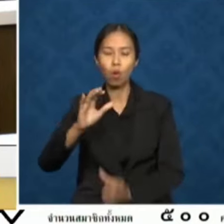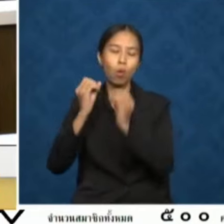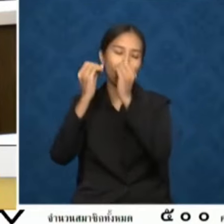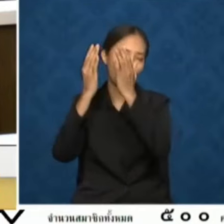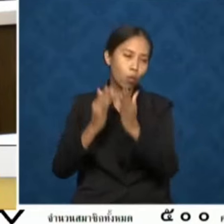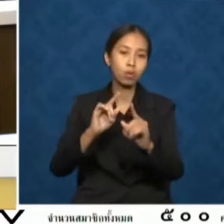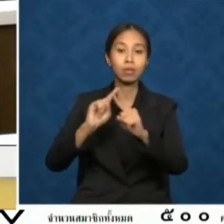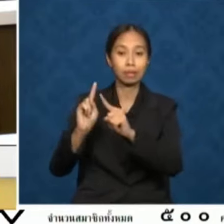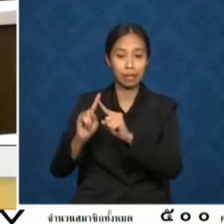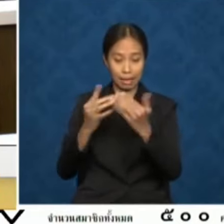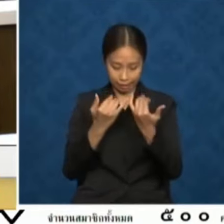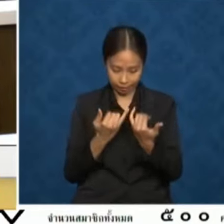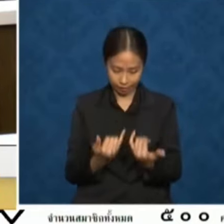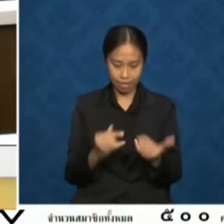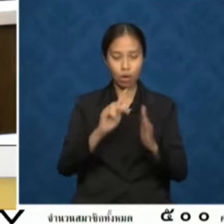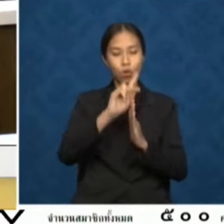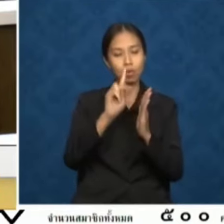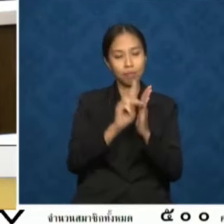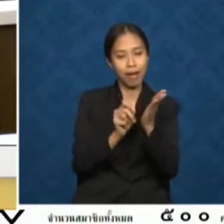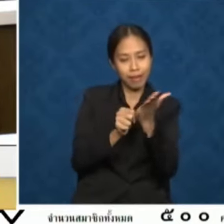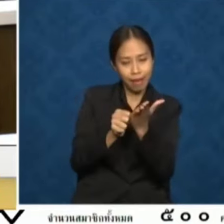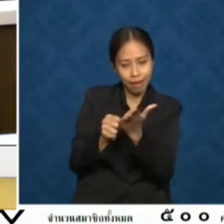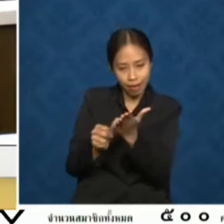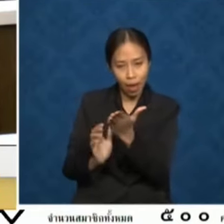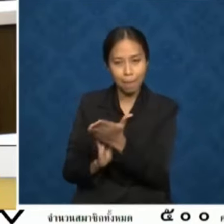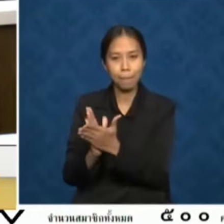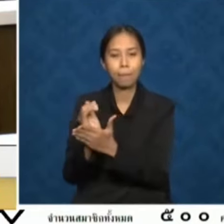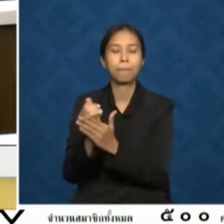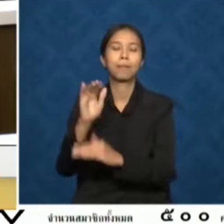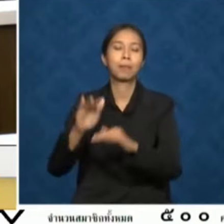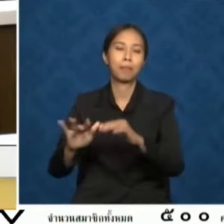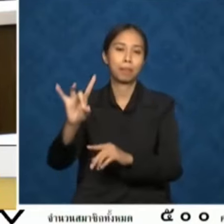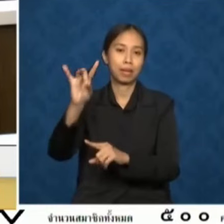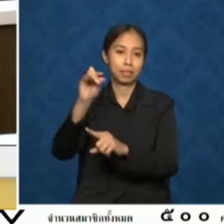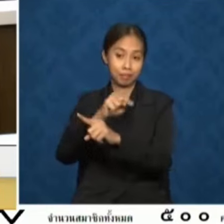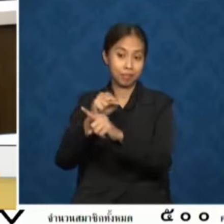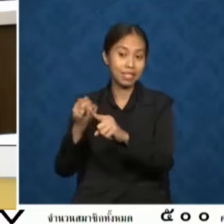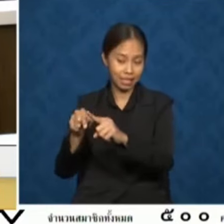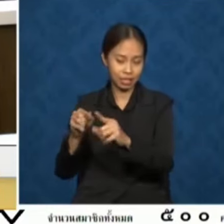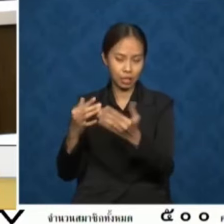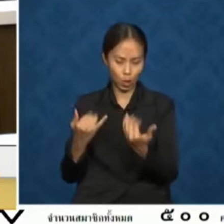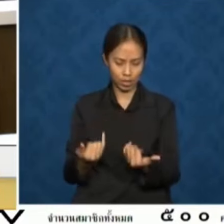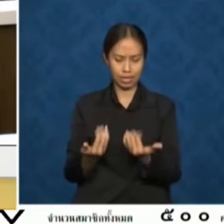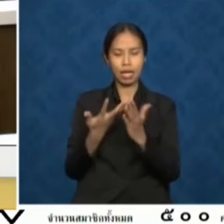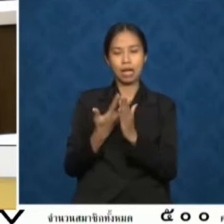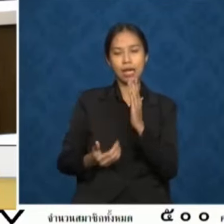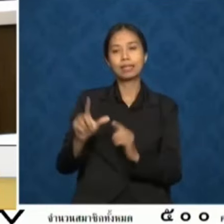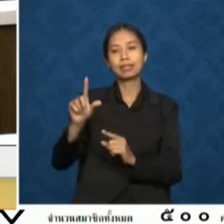นเราแก้กฎหมายประสบผลสำเร็จไปในระดับหนึ่งประมาณ 80% แต่อีก 20% นั้น